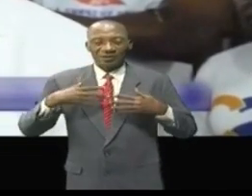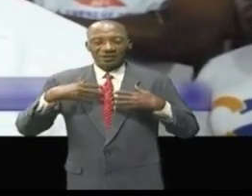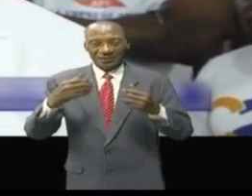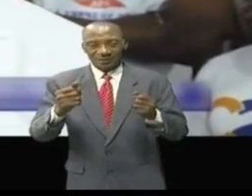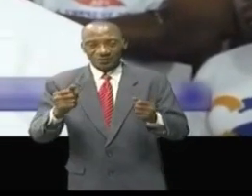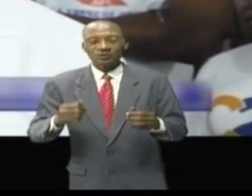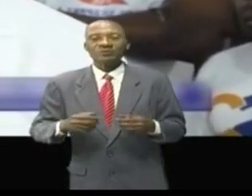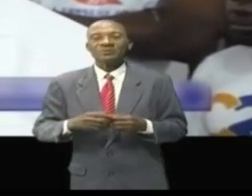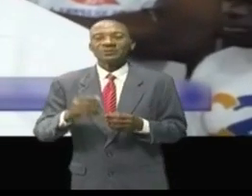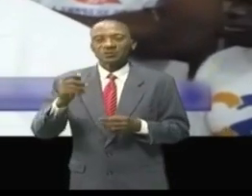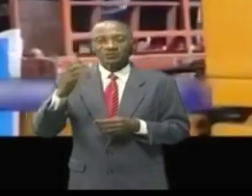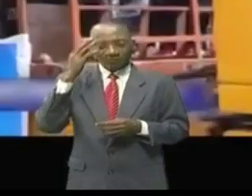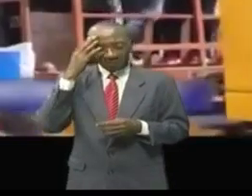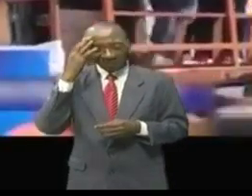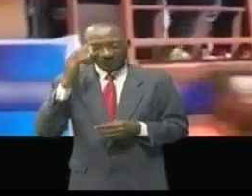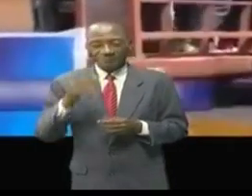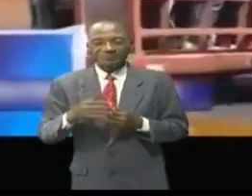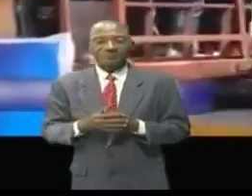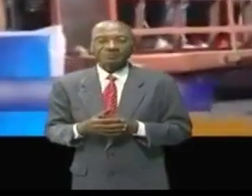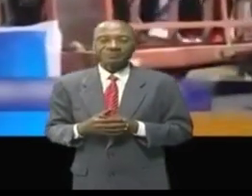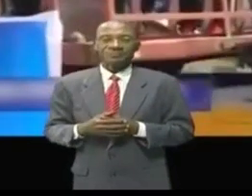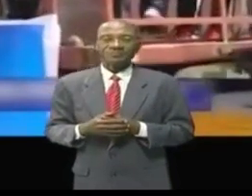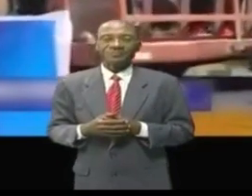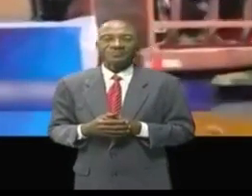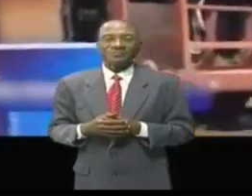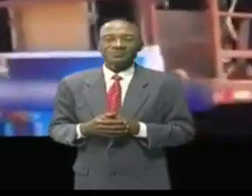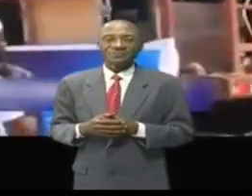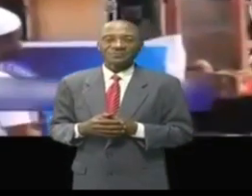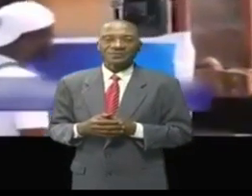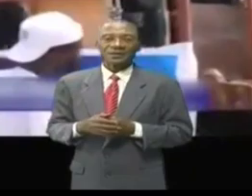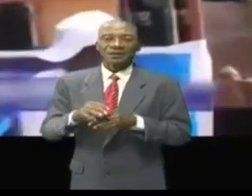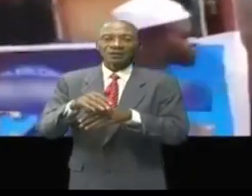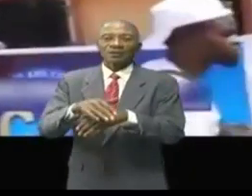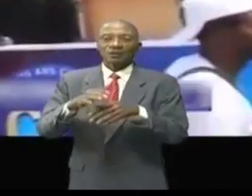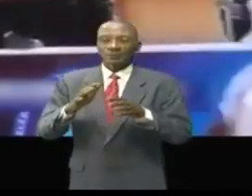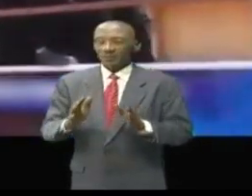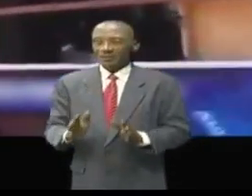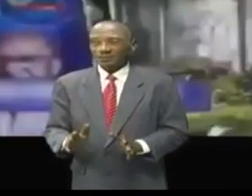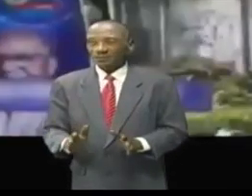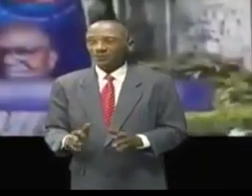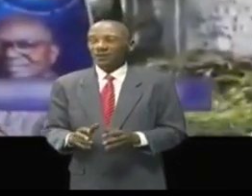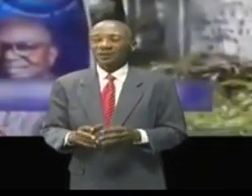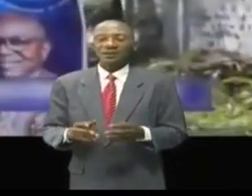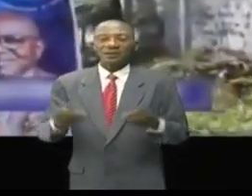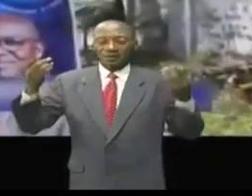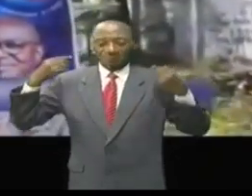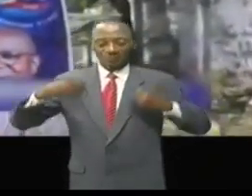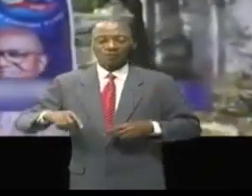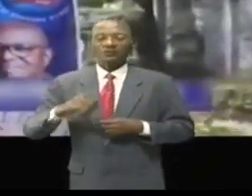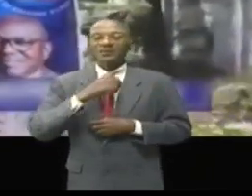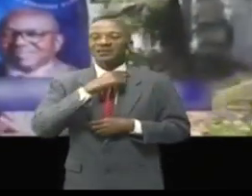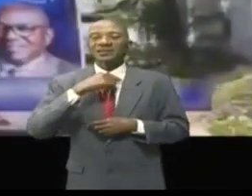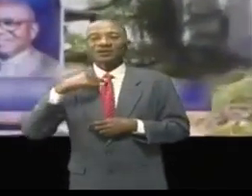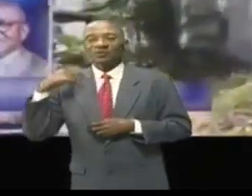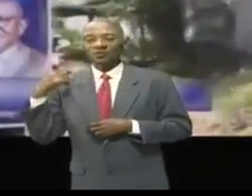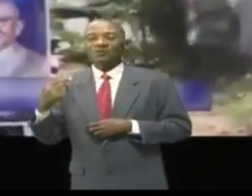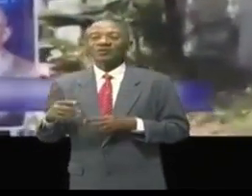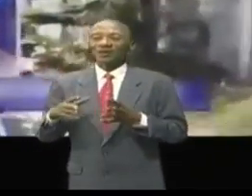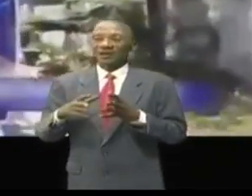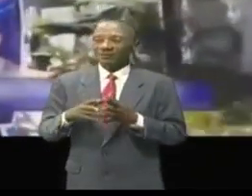miracle de guérison arrivera. À bord d'un véhicule, les participants habillés en t-shirt, casquette, arborant les